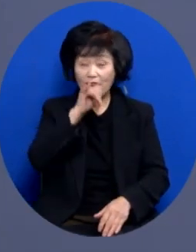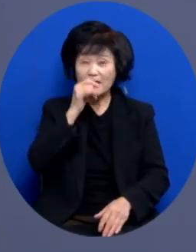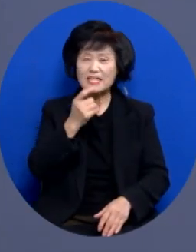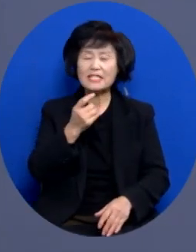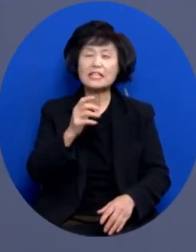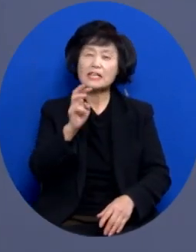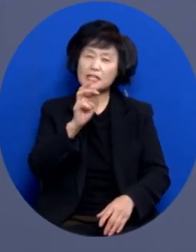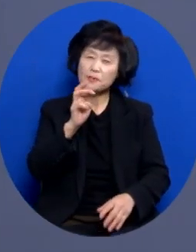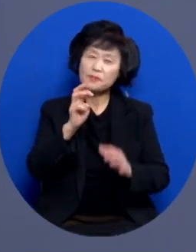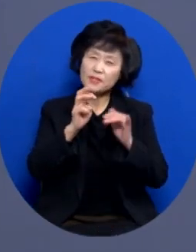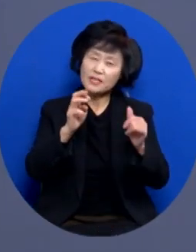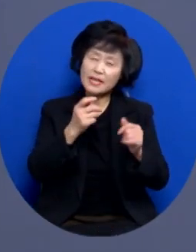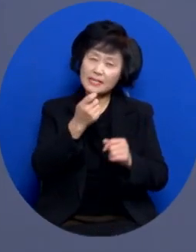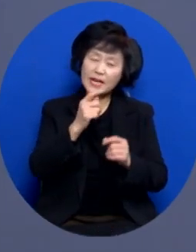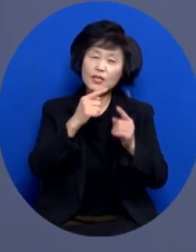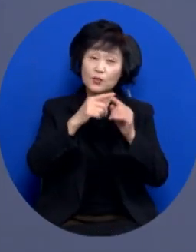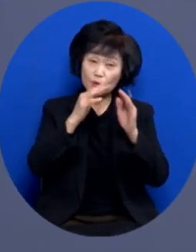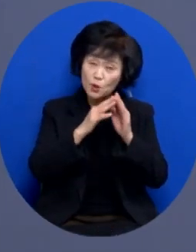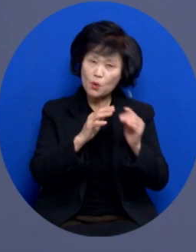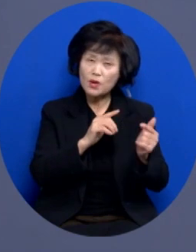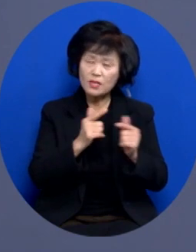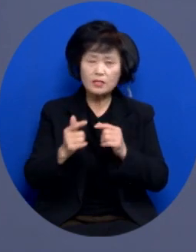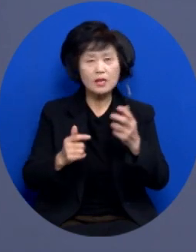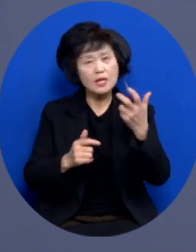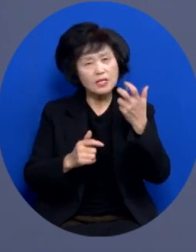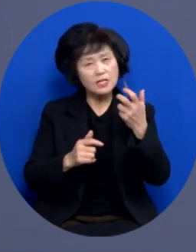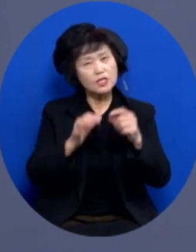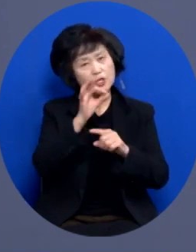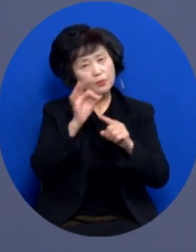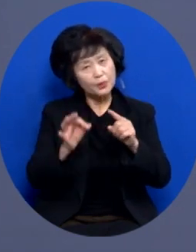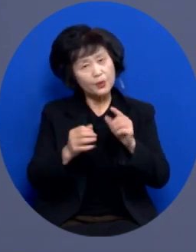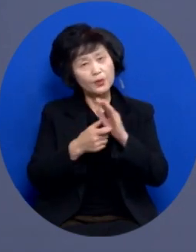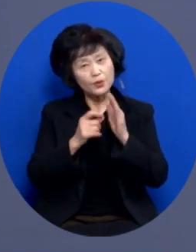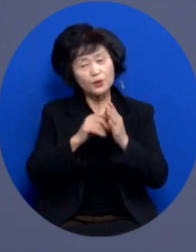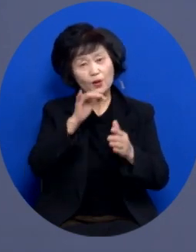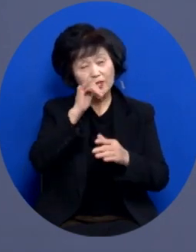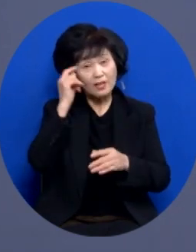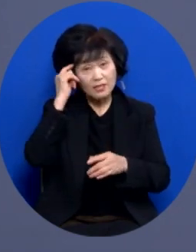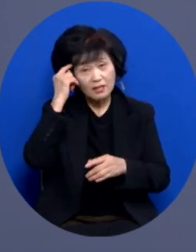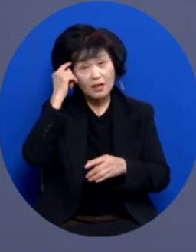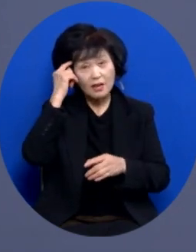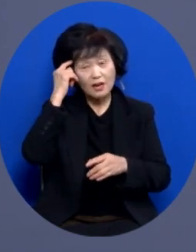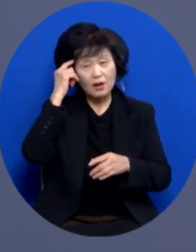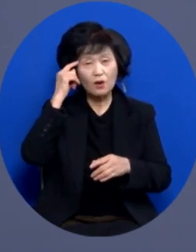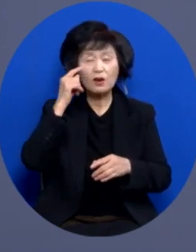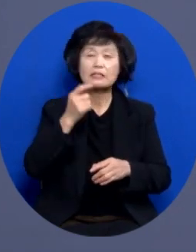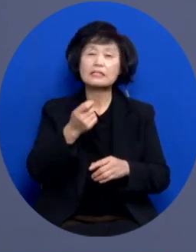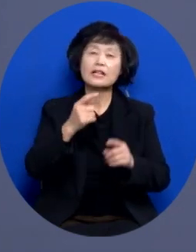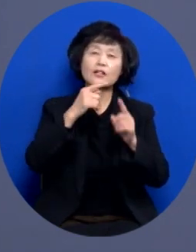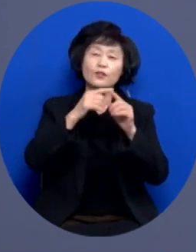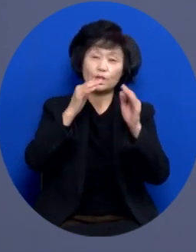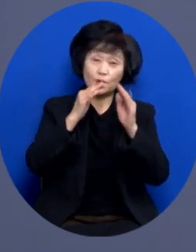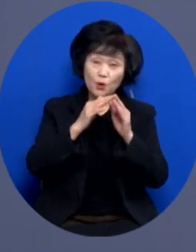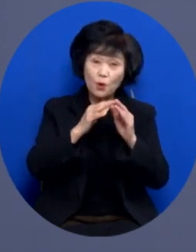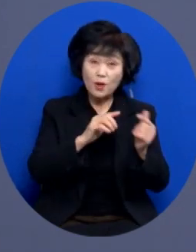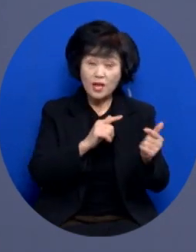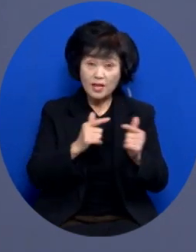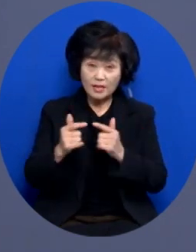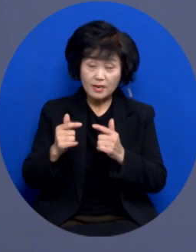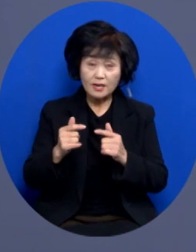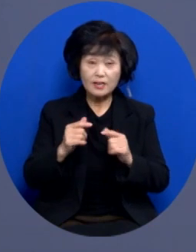교회들이 70%라고 생각해서 그 교회들을 해마다 선정해서